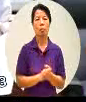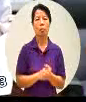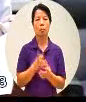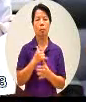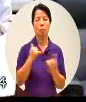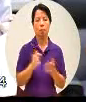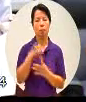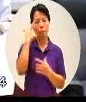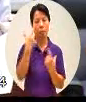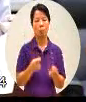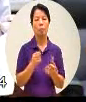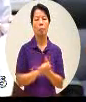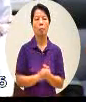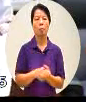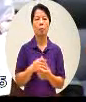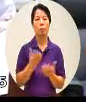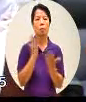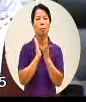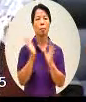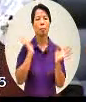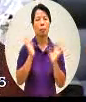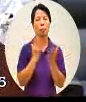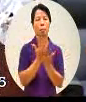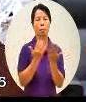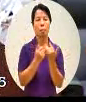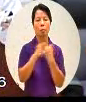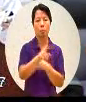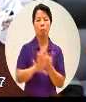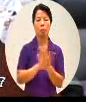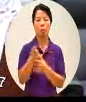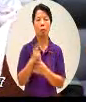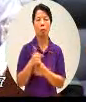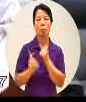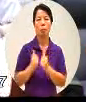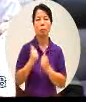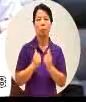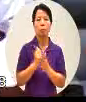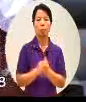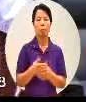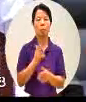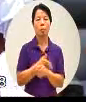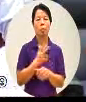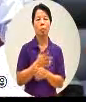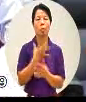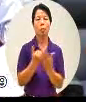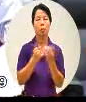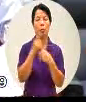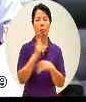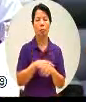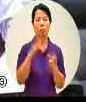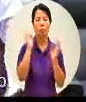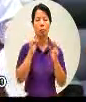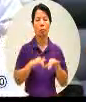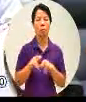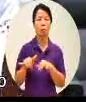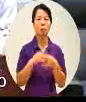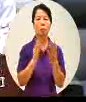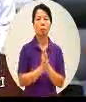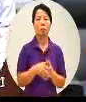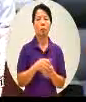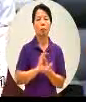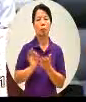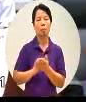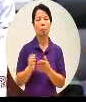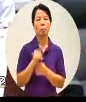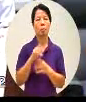们也认同。因为囡仔个要比赛，其他的什么科学啦、竞技啦、音乐啦，他要花更多的时间